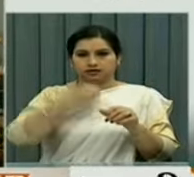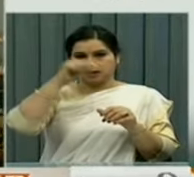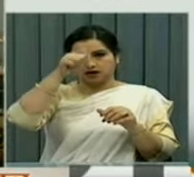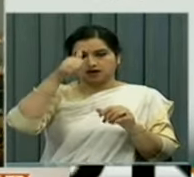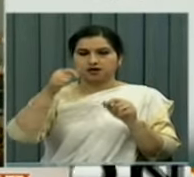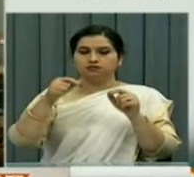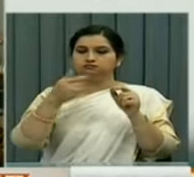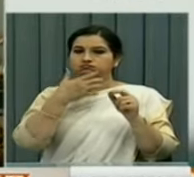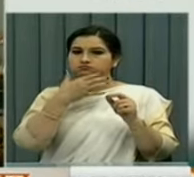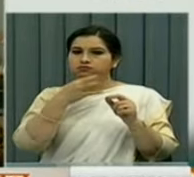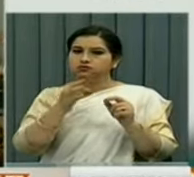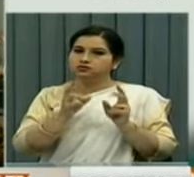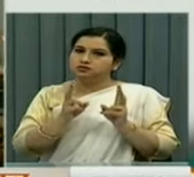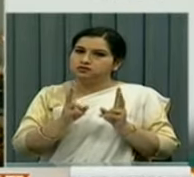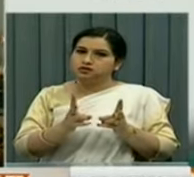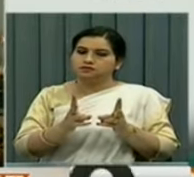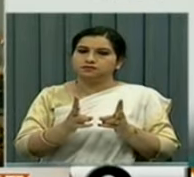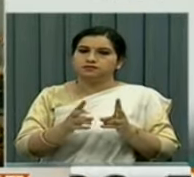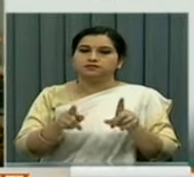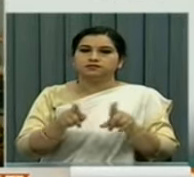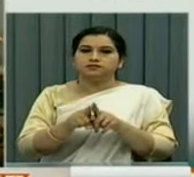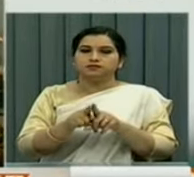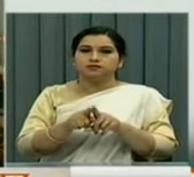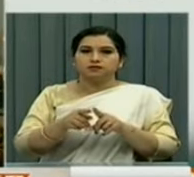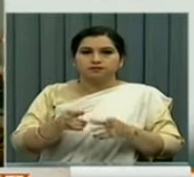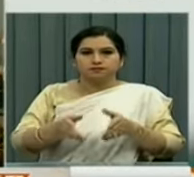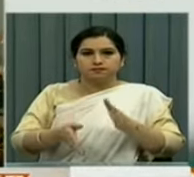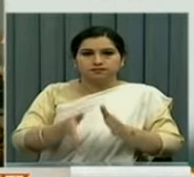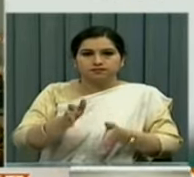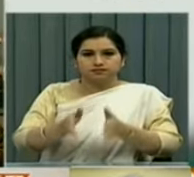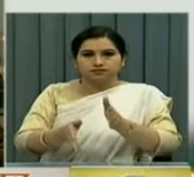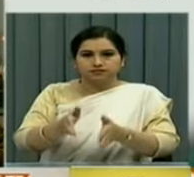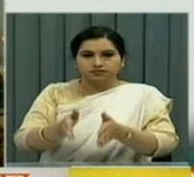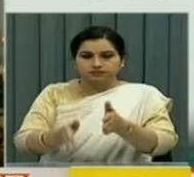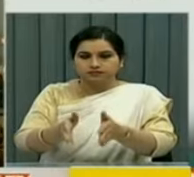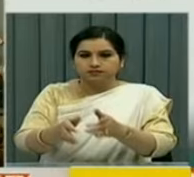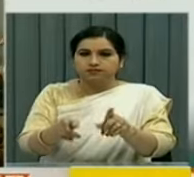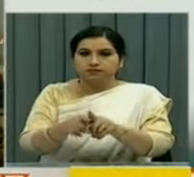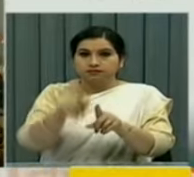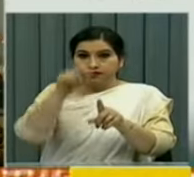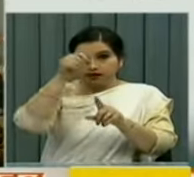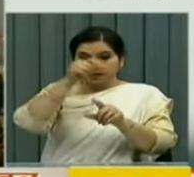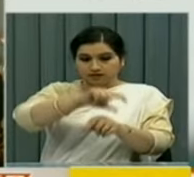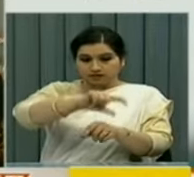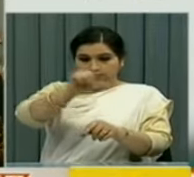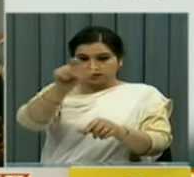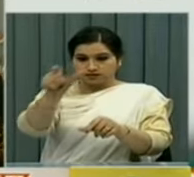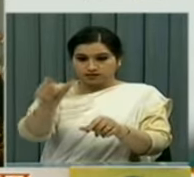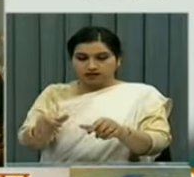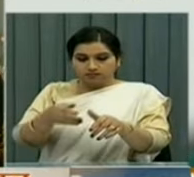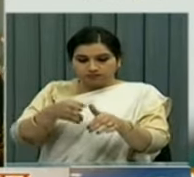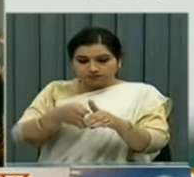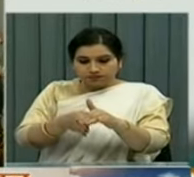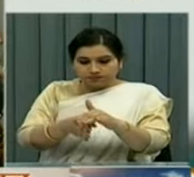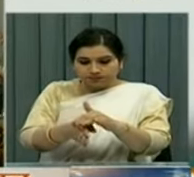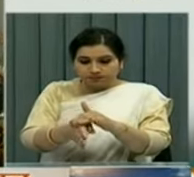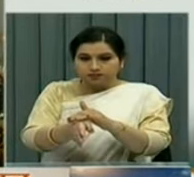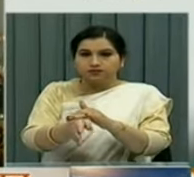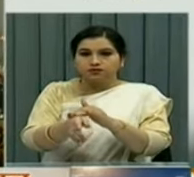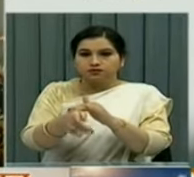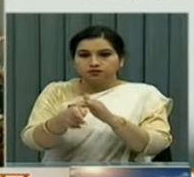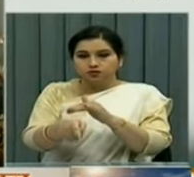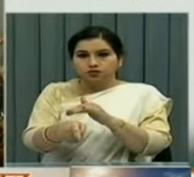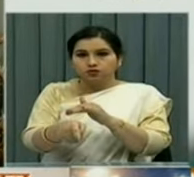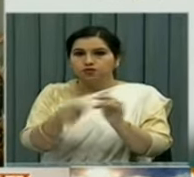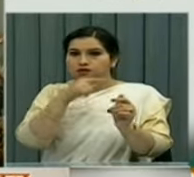होती है। A view of the marching columns reaching India Gate, from where they will proceed to the